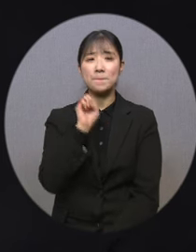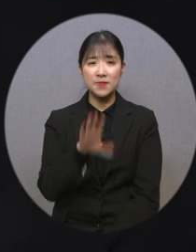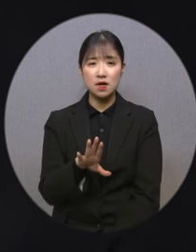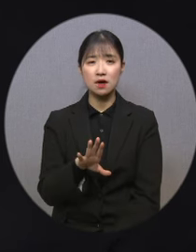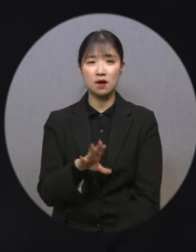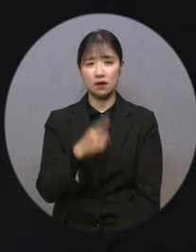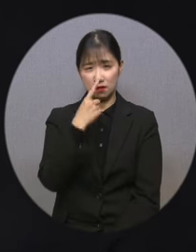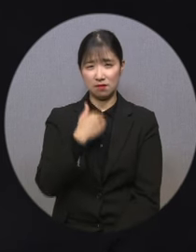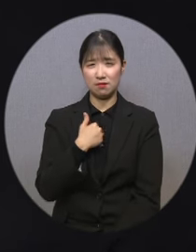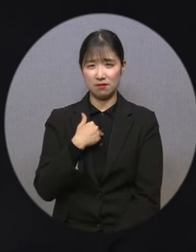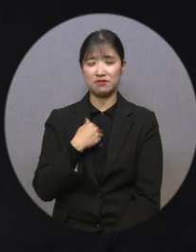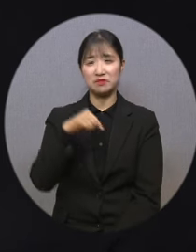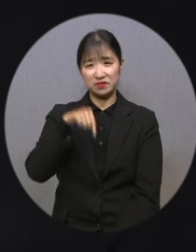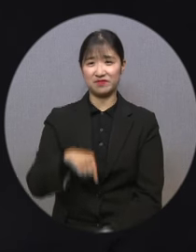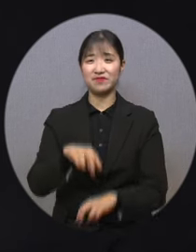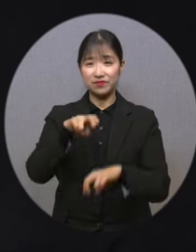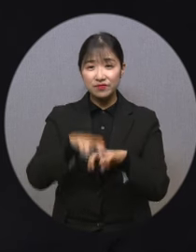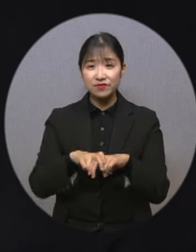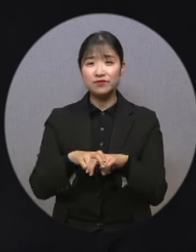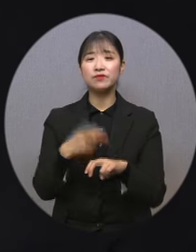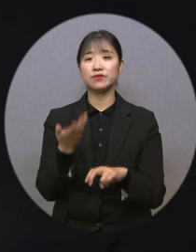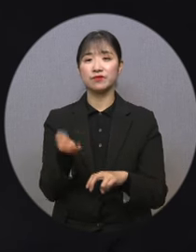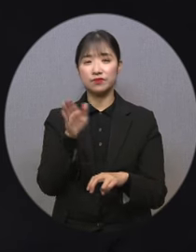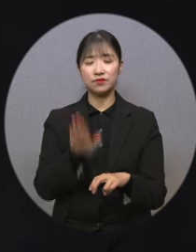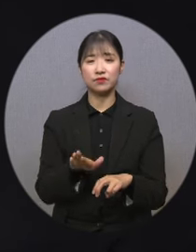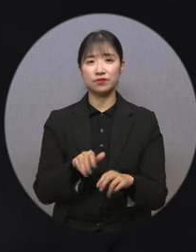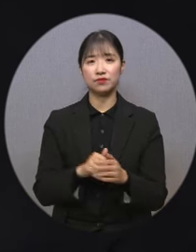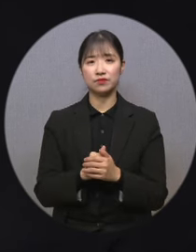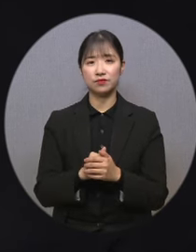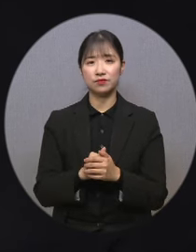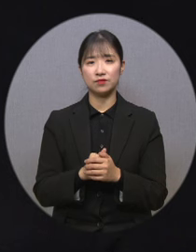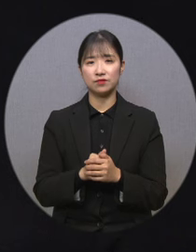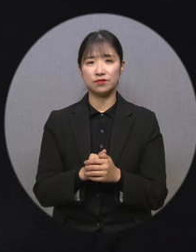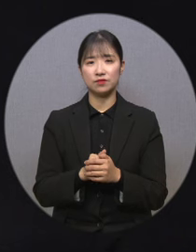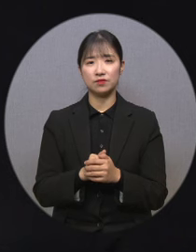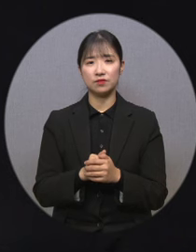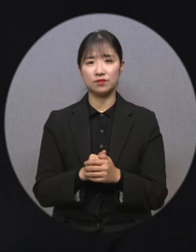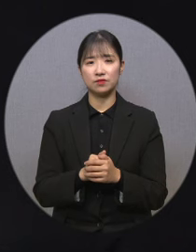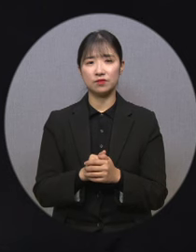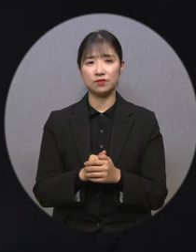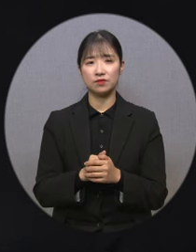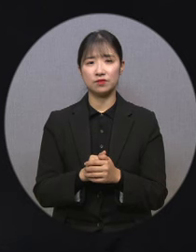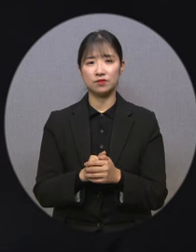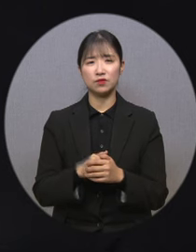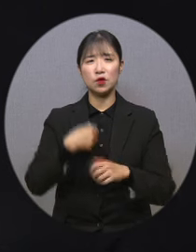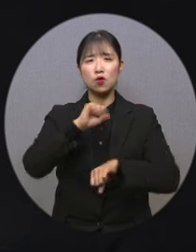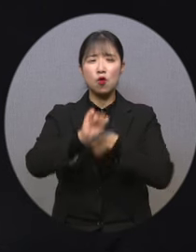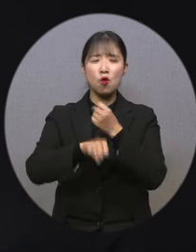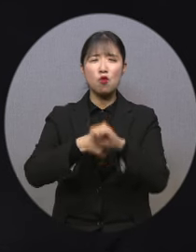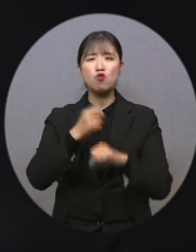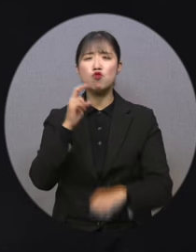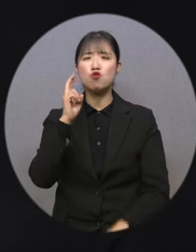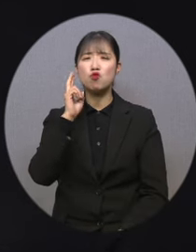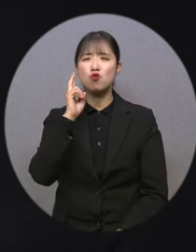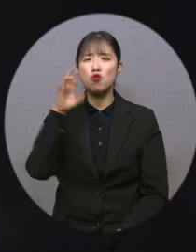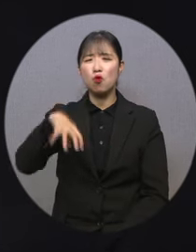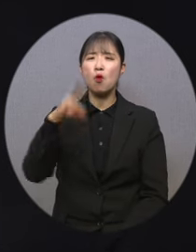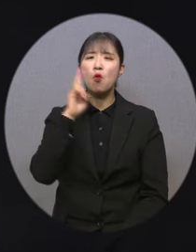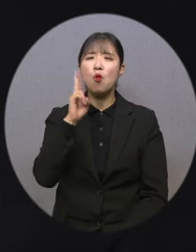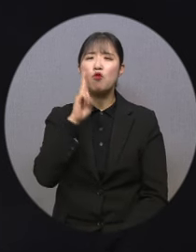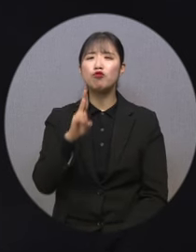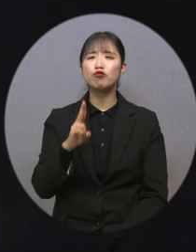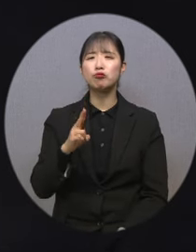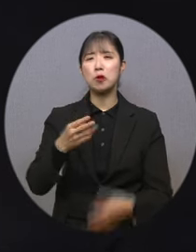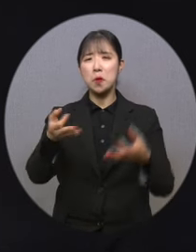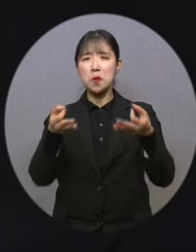어제가 여기 나와서 앉아 있지만 어 동물원 원숭이 처럼 이렇게 체력이 나와서